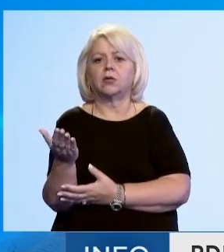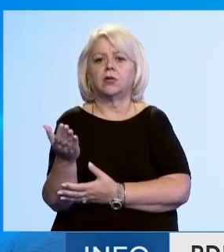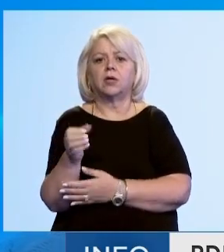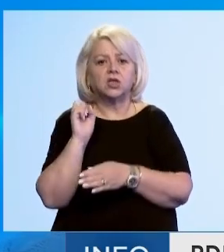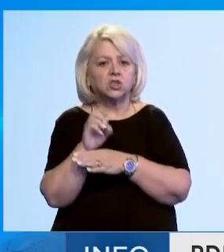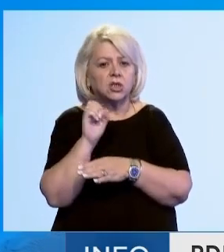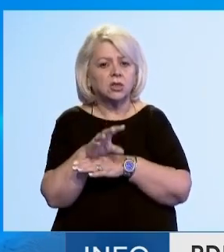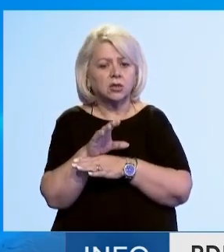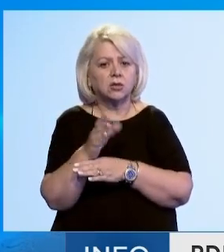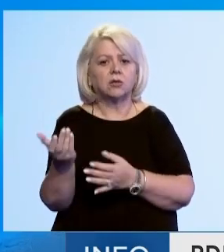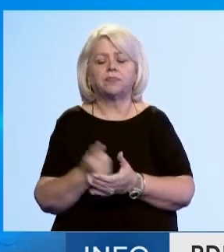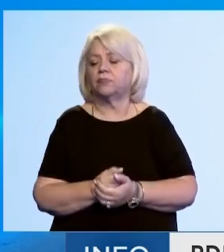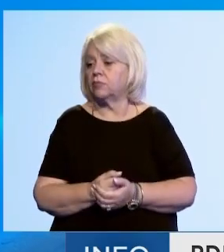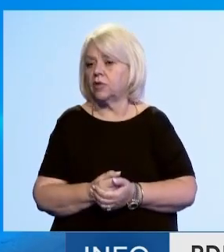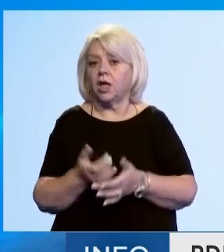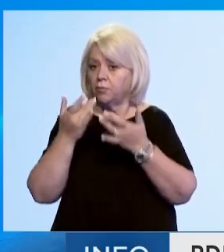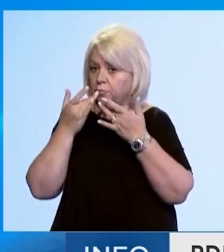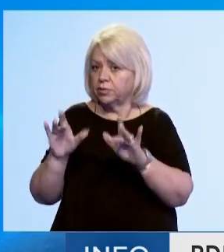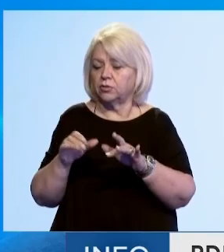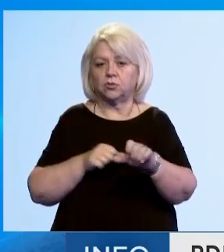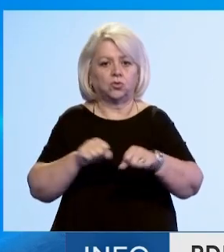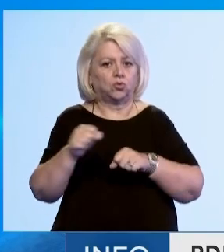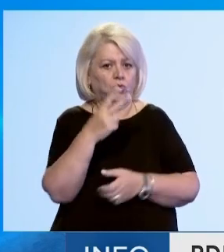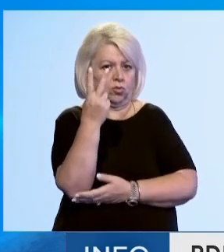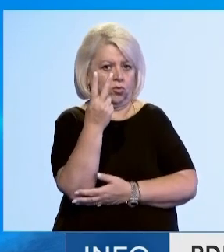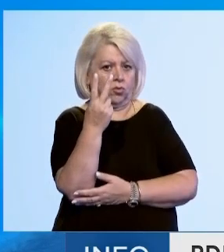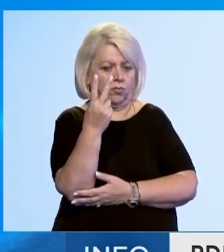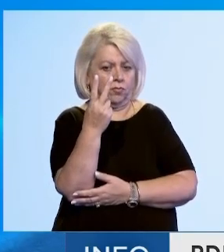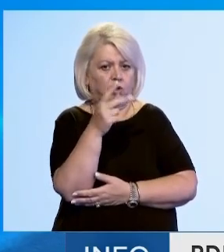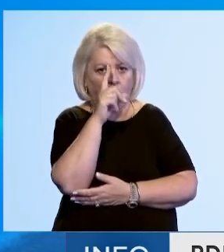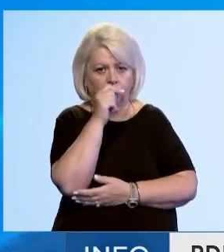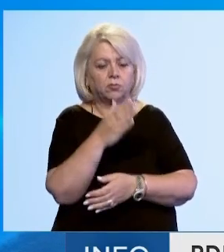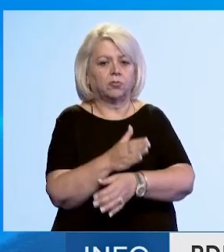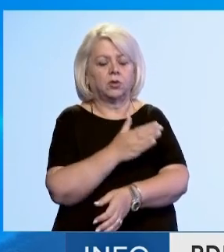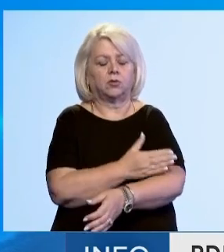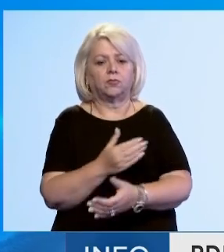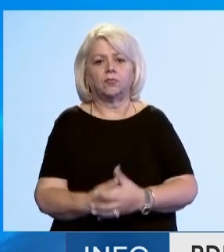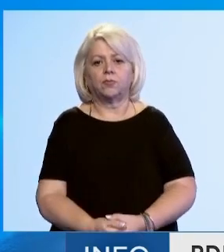Këshilli i Përgjithshëm, por edhe pas dorëheqjeve të dy drejtorëve të komunës së Podujevës.